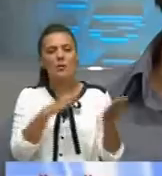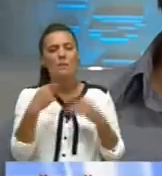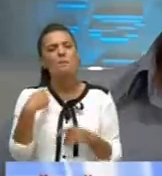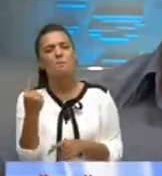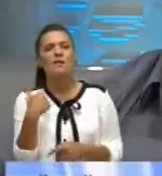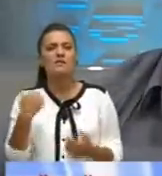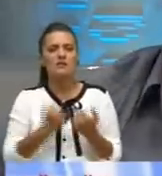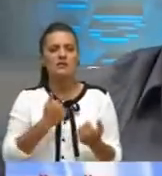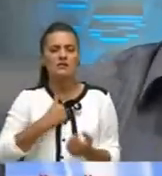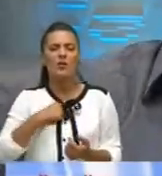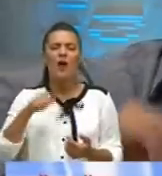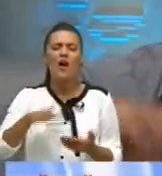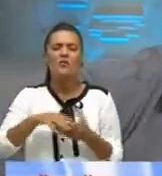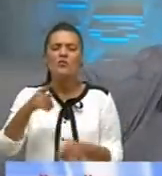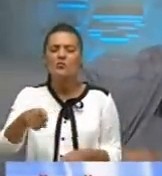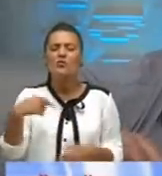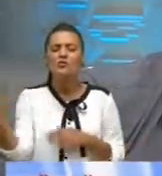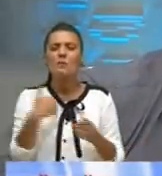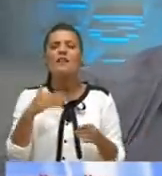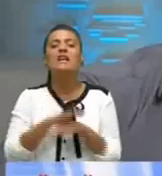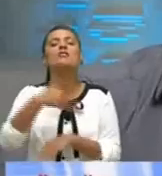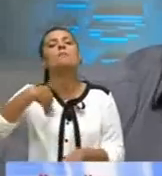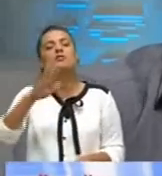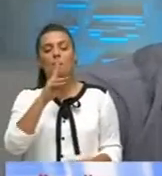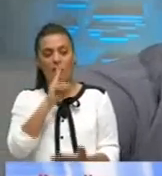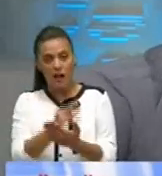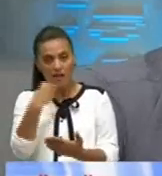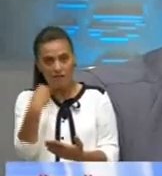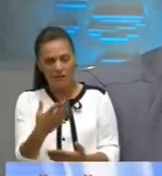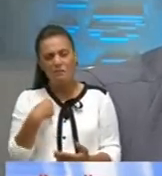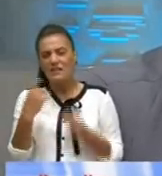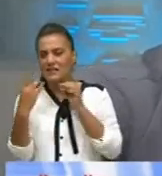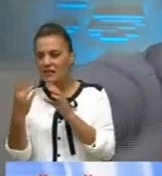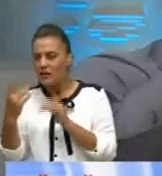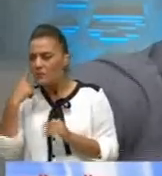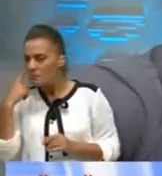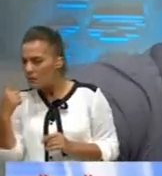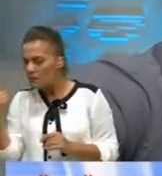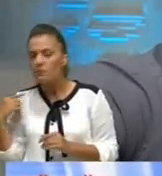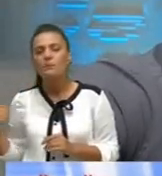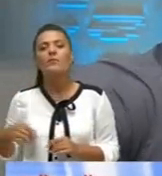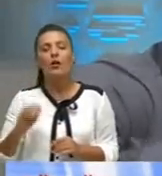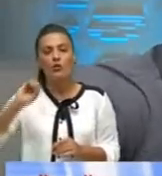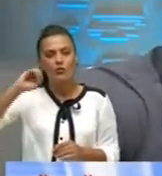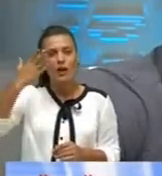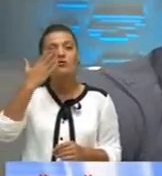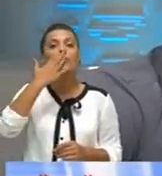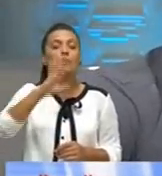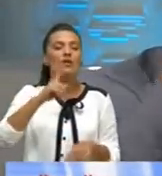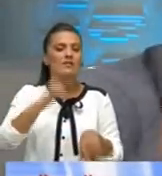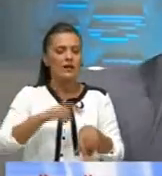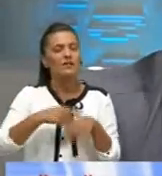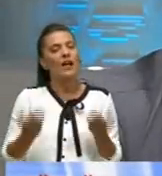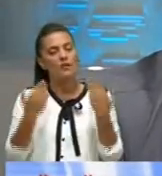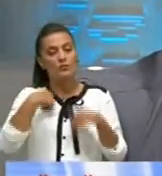sıkıntılar yaşıyorum. Arkadaş bu sonbahar yaşamamaya karar verdim. O yüzden ilişkilerime biraz gözden geçireyim. Evet, güneşin olmayacağı